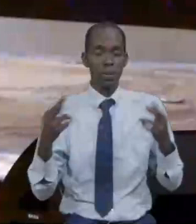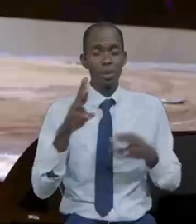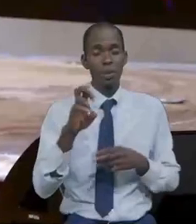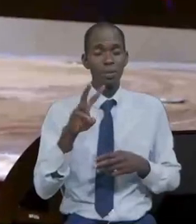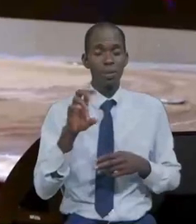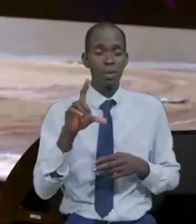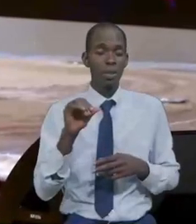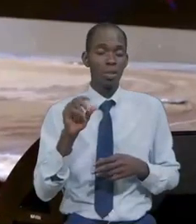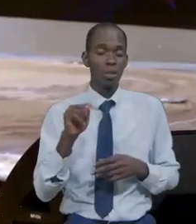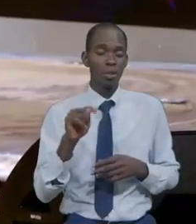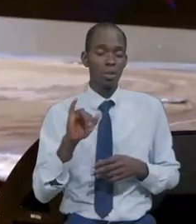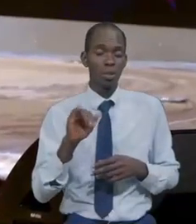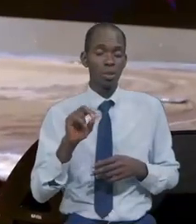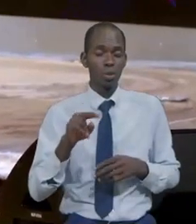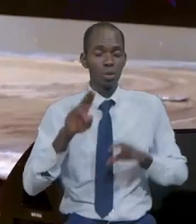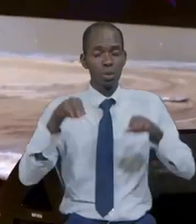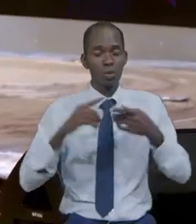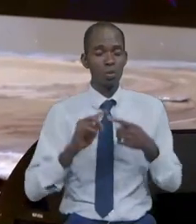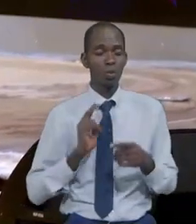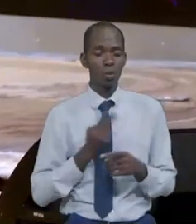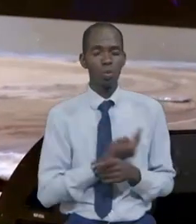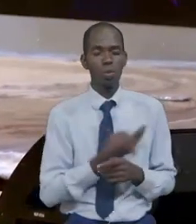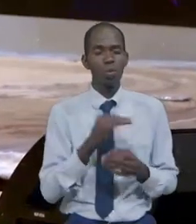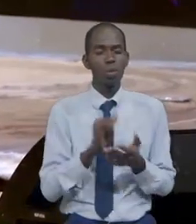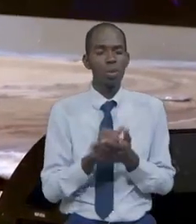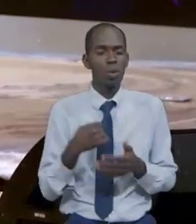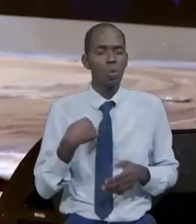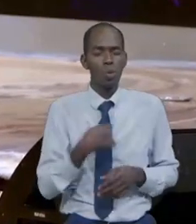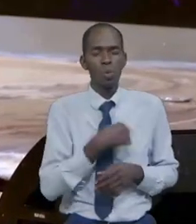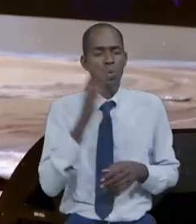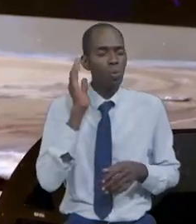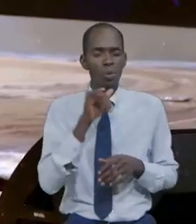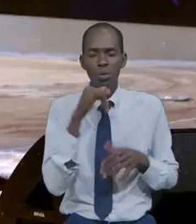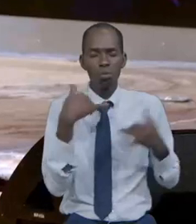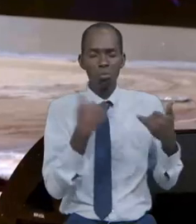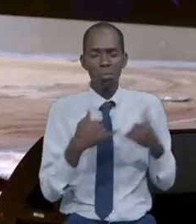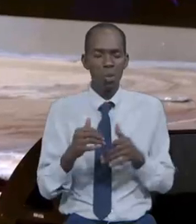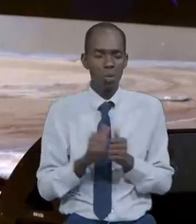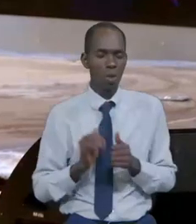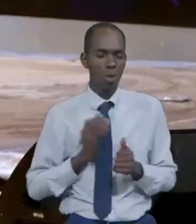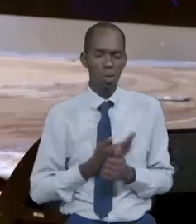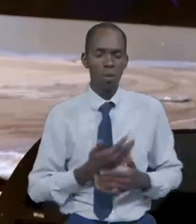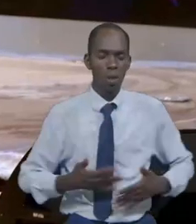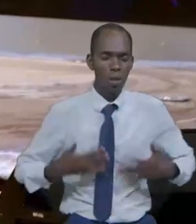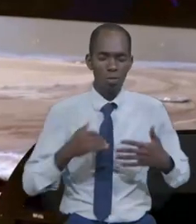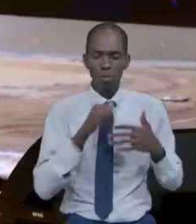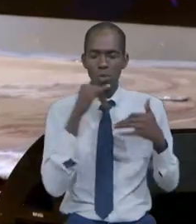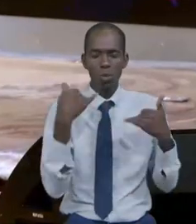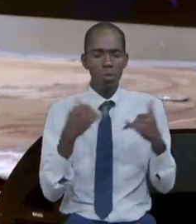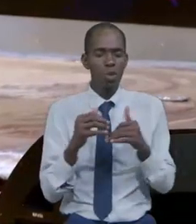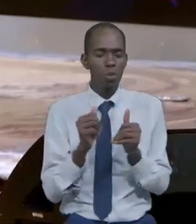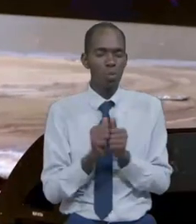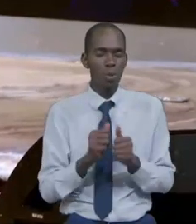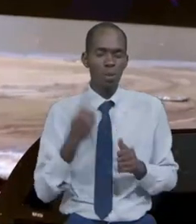que nous ne spéculions pas avec notre vie, que nous ne jouions pas avec l'éternité et que nous n'amusions pas avec